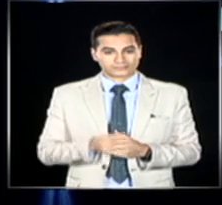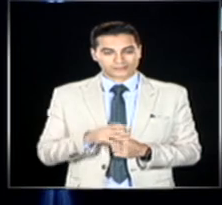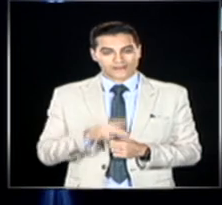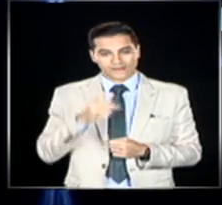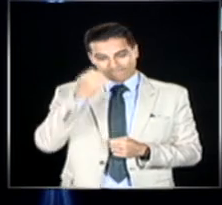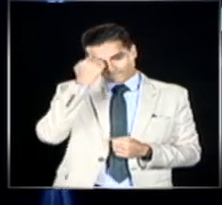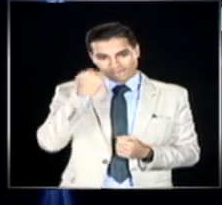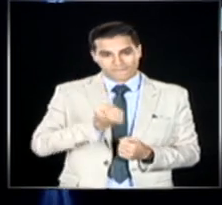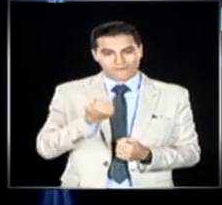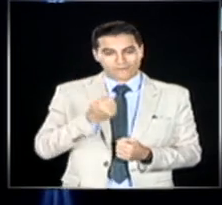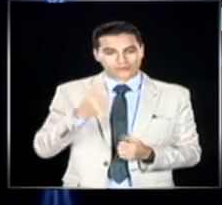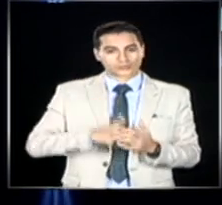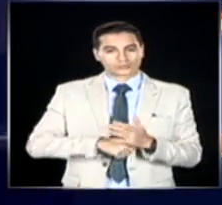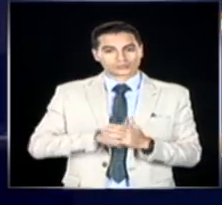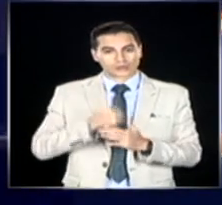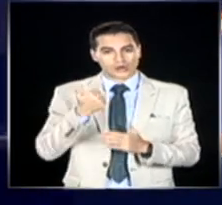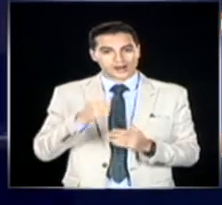مبروك حققتوا